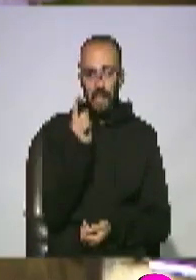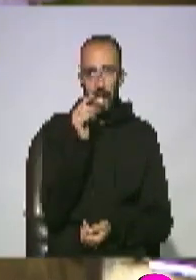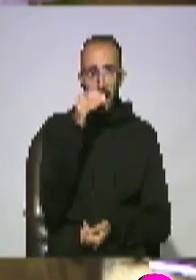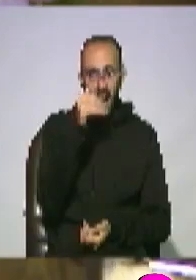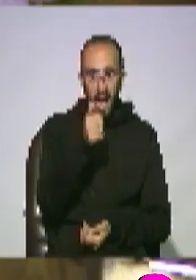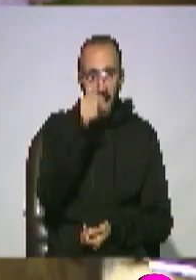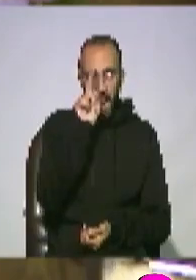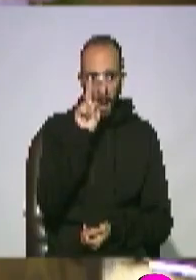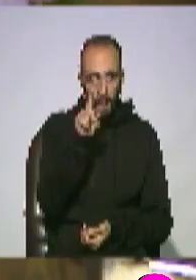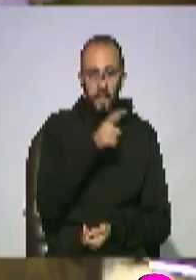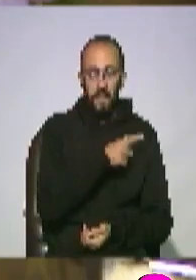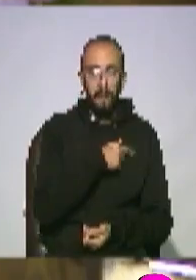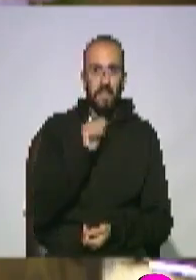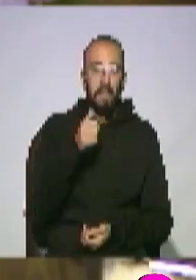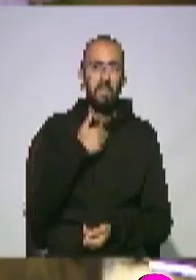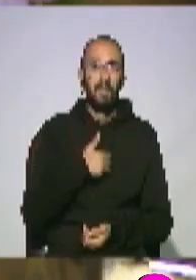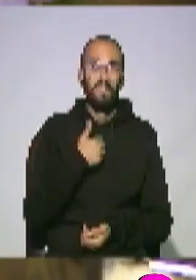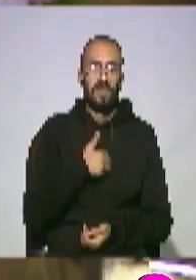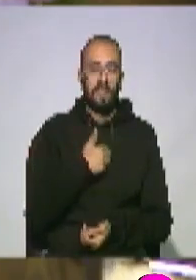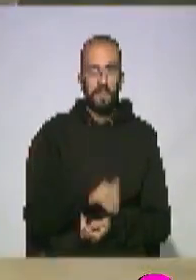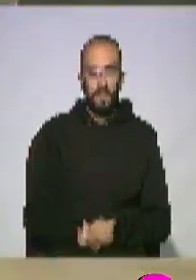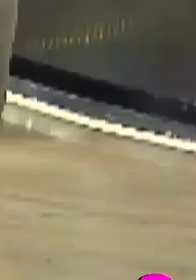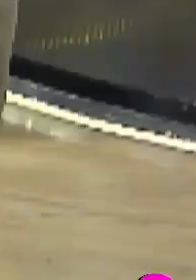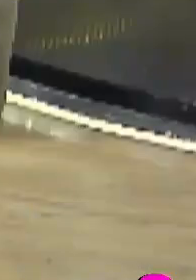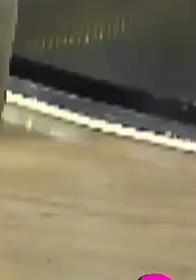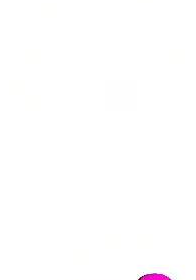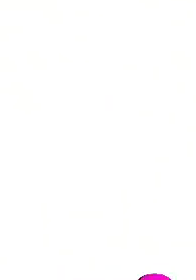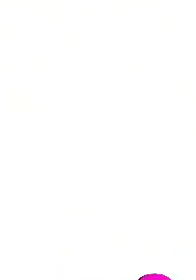علم النفس السلوكي. بعد الفاصل خليكم معانا.